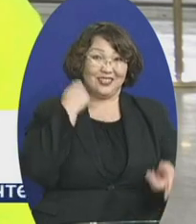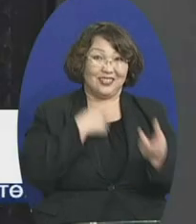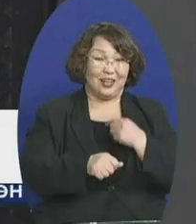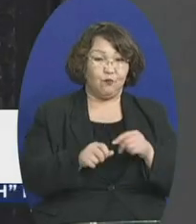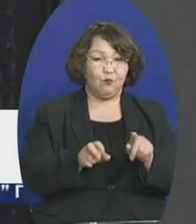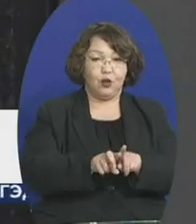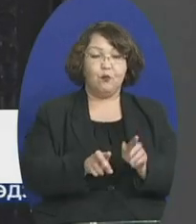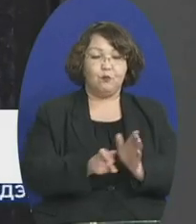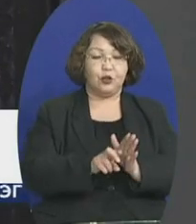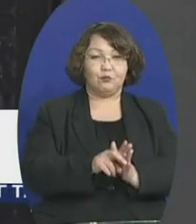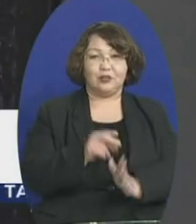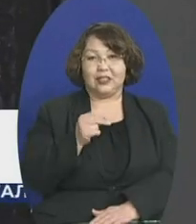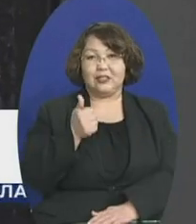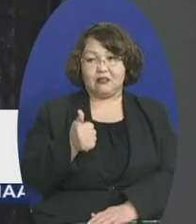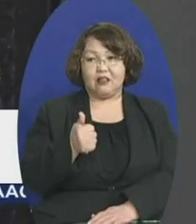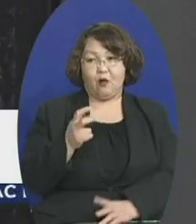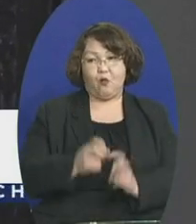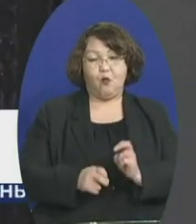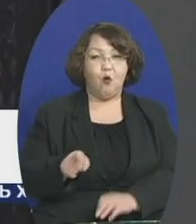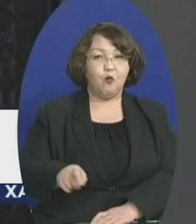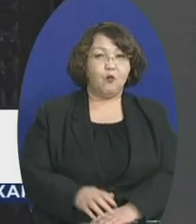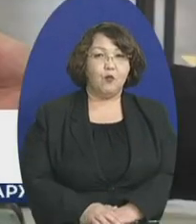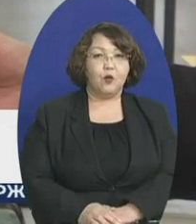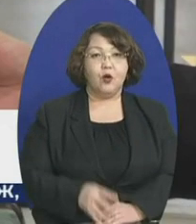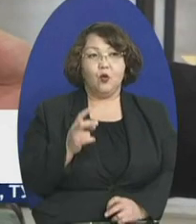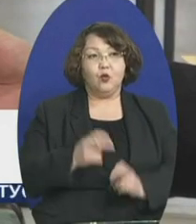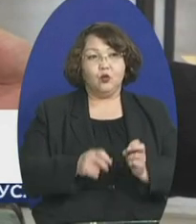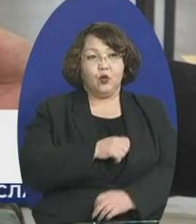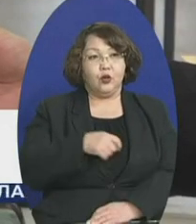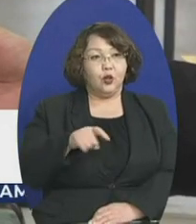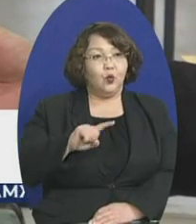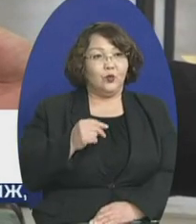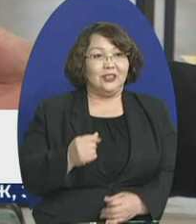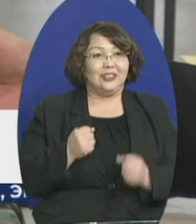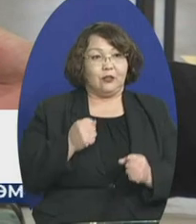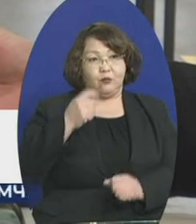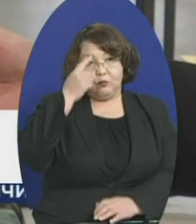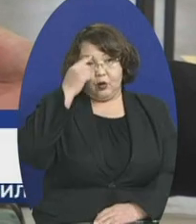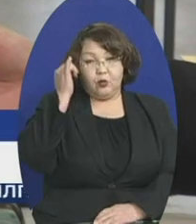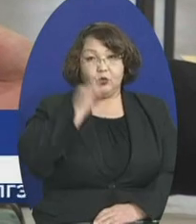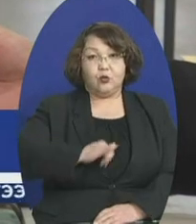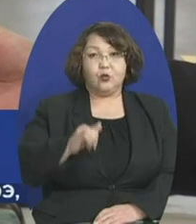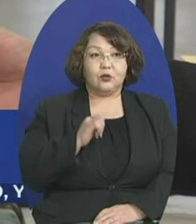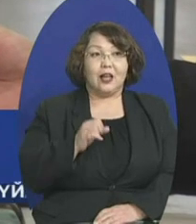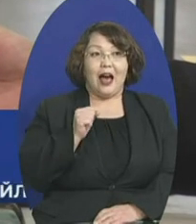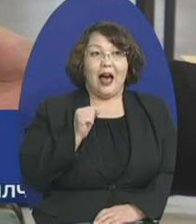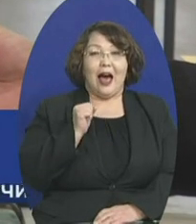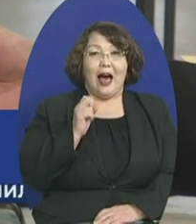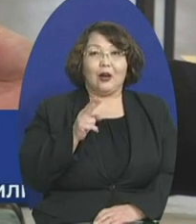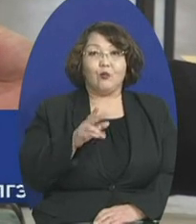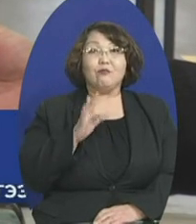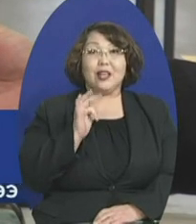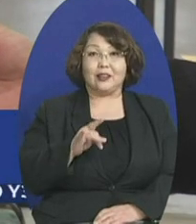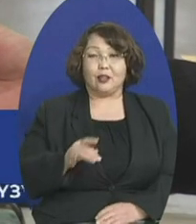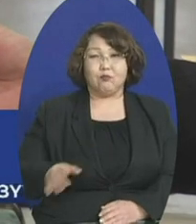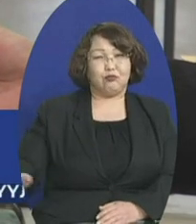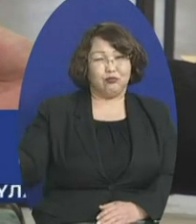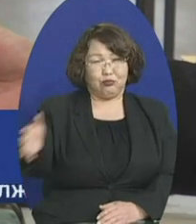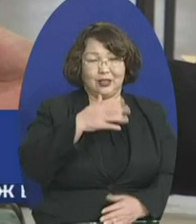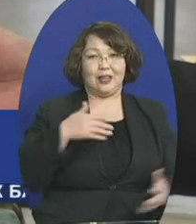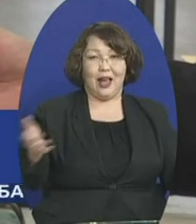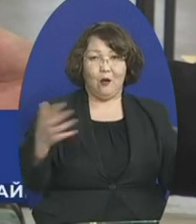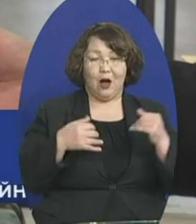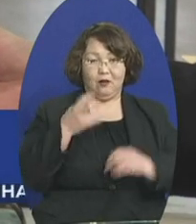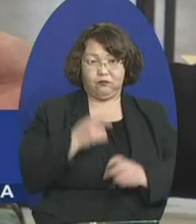шалгуурыг хангаж байна гэсэн үг. Энэ үйлдвэрийн өөрөх нь хүчин чадал бол Монгол улс одоо гарч байгаа нийт аккумуляторуудыг бүгдийг боловсруулах хүчин чадалтай. Өөр одоо